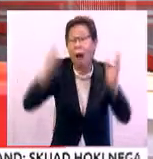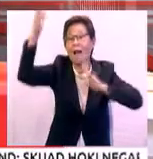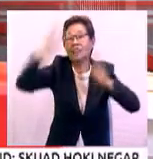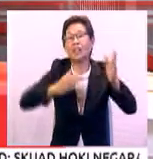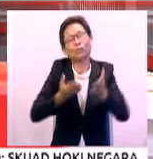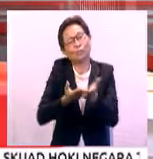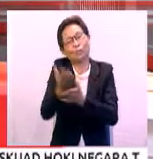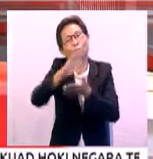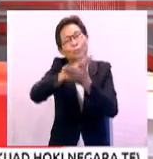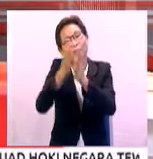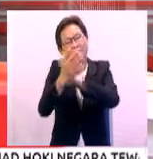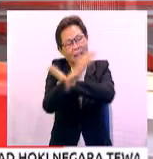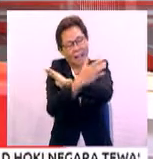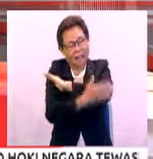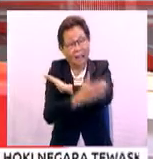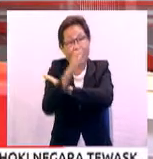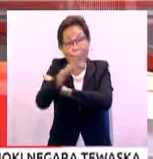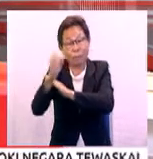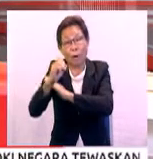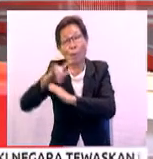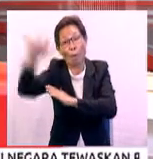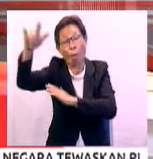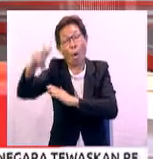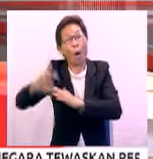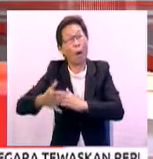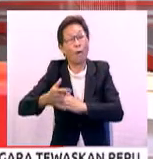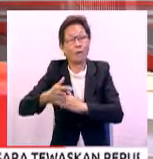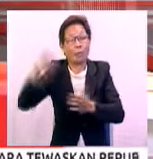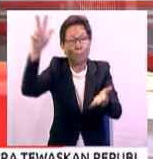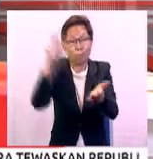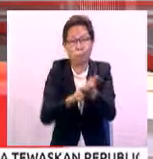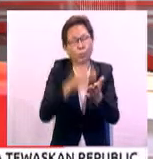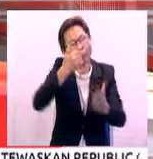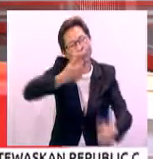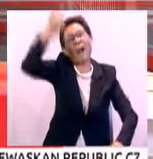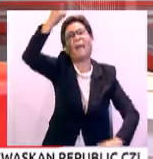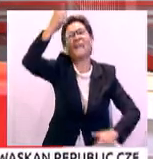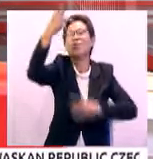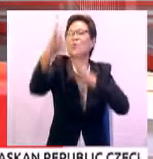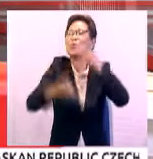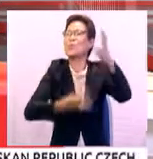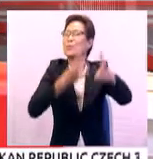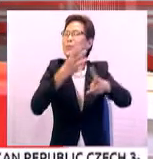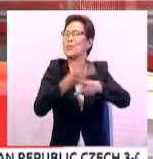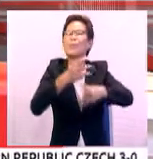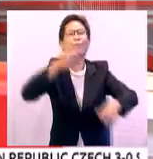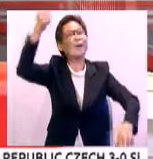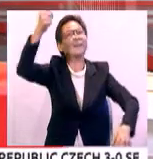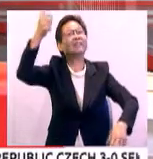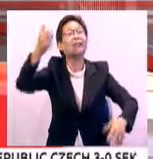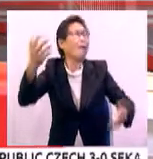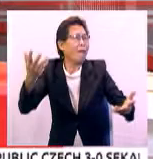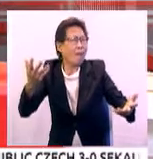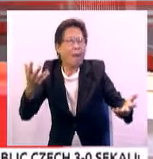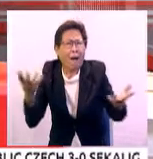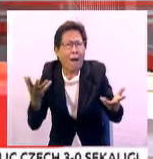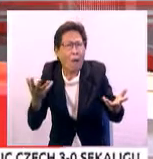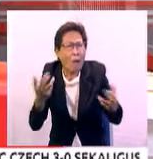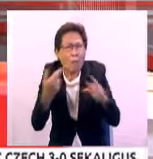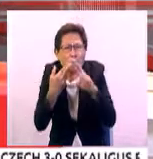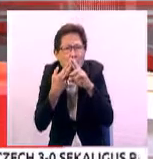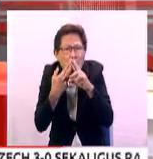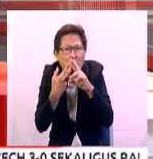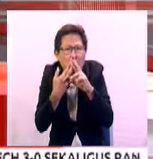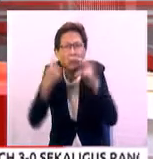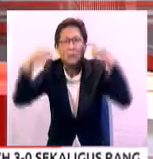menjadi syarikat penerbangan itu sebagai pilihan sekaligus mengiktirafnya sebagai yang terbaik di dunia. Namun, apakah sebenarnya resepi kejayaan